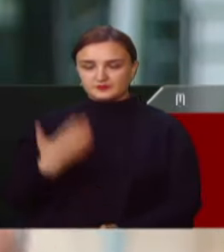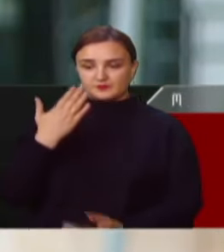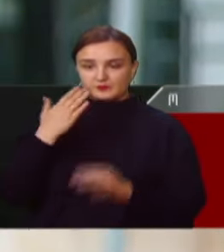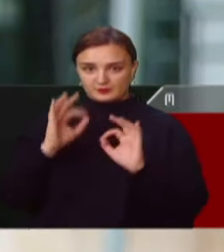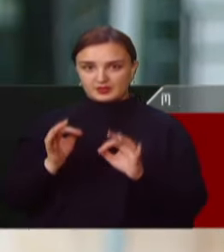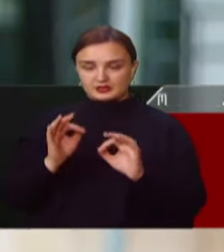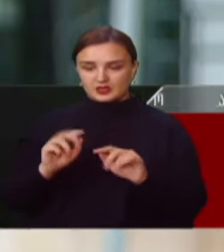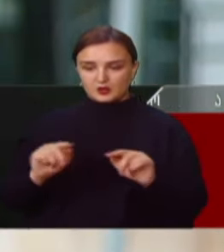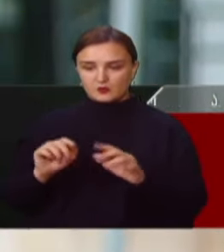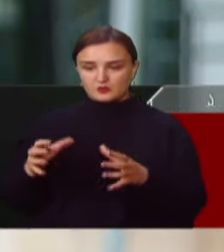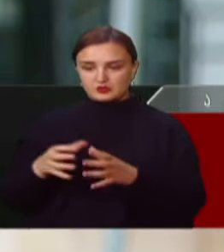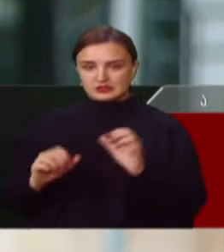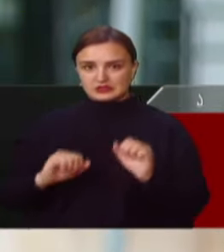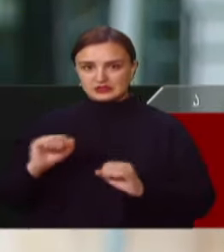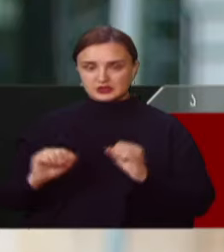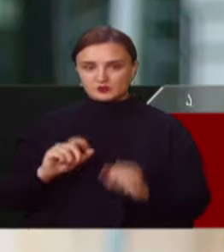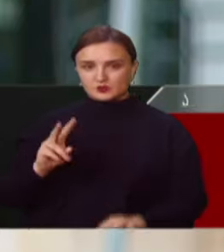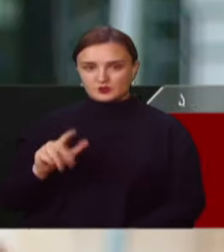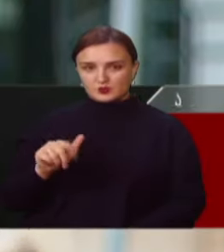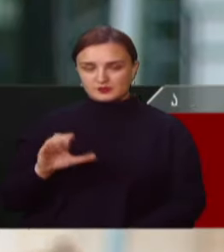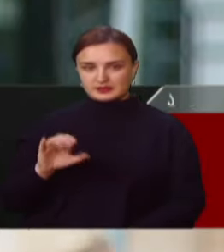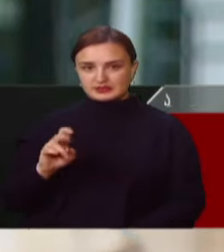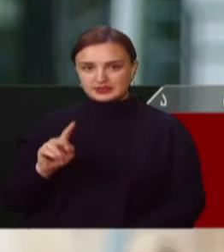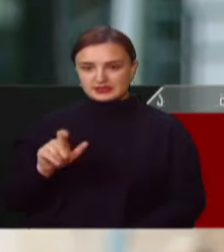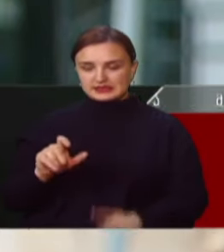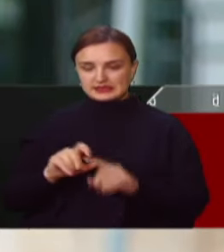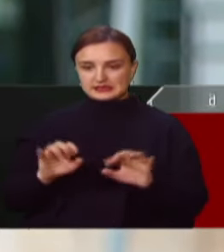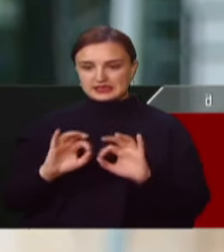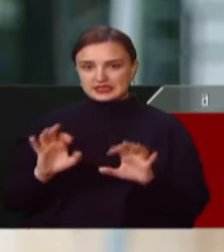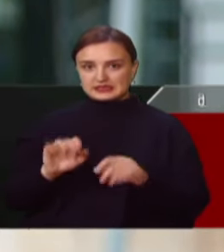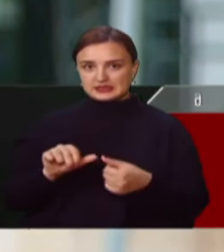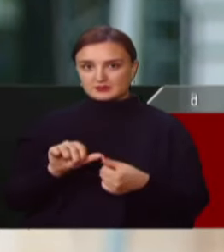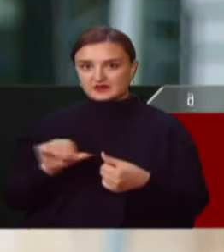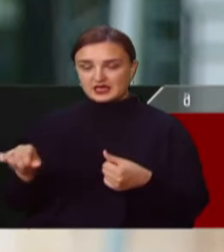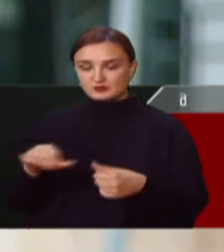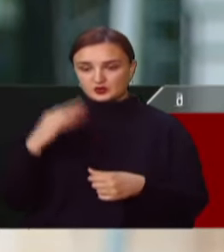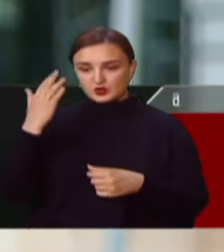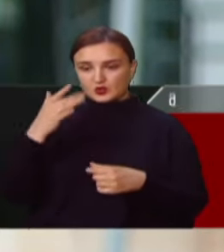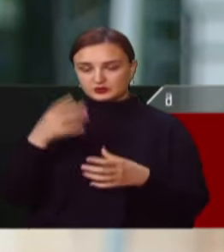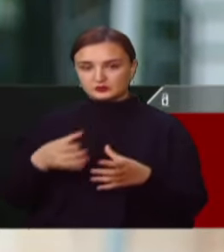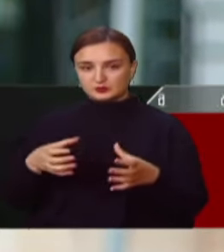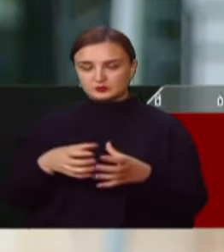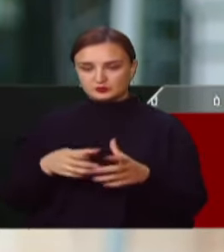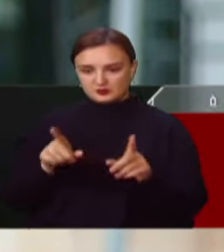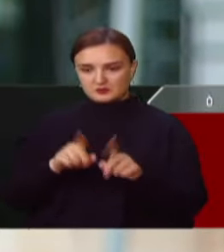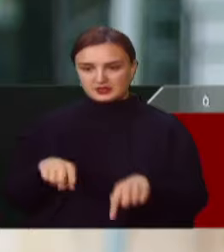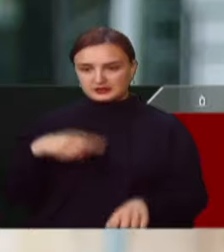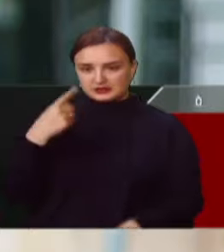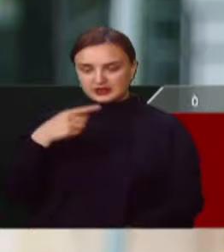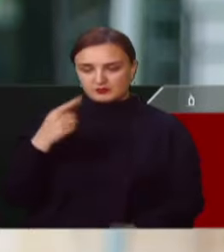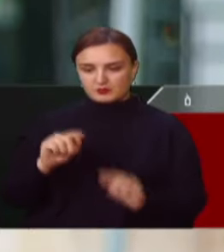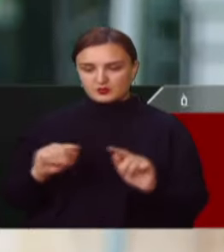მართალია, ოპოზიციის ნაწილი ცდილობს, რომ გუბას სანიკიძის ამ განცხადებას გაემიჯნოს. მართო გუნდში მაინც მიაჩნიათ,